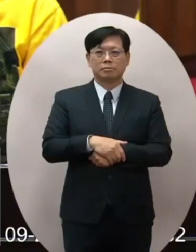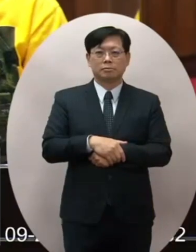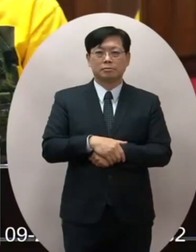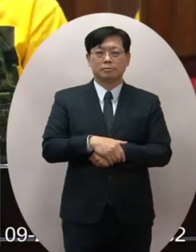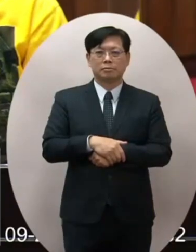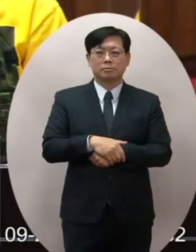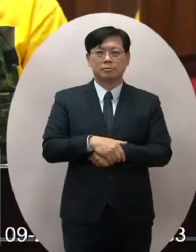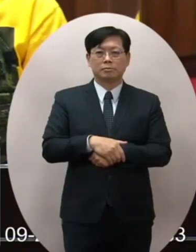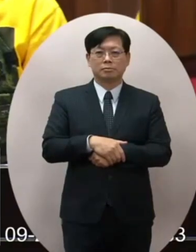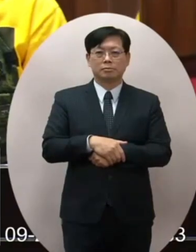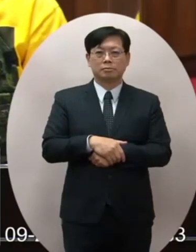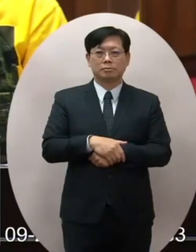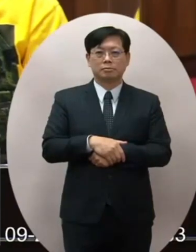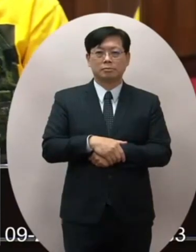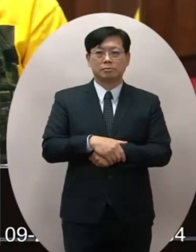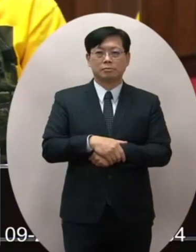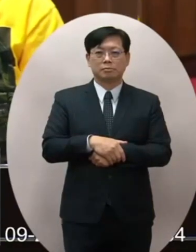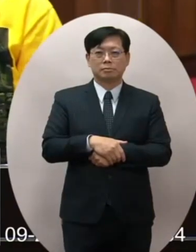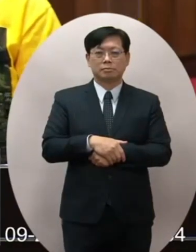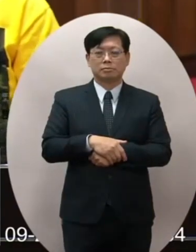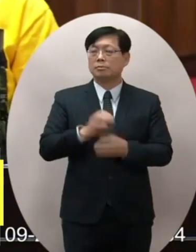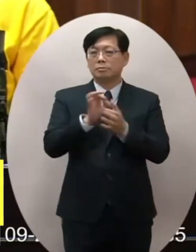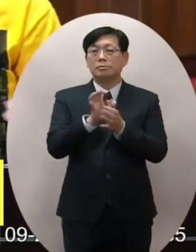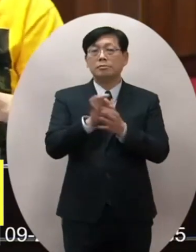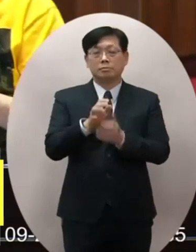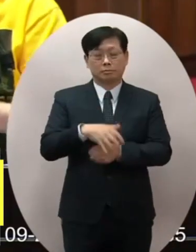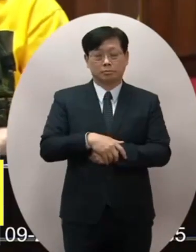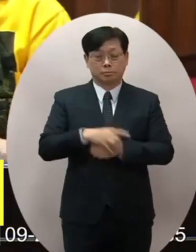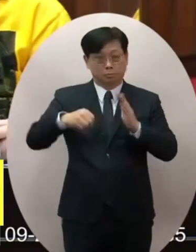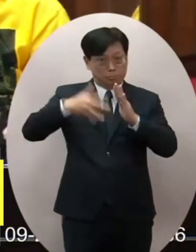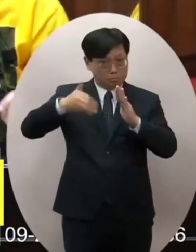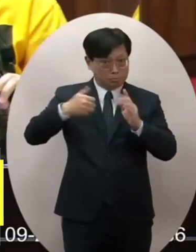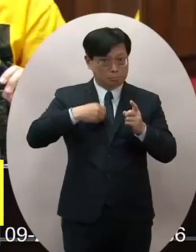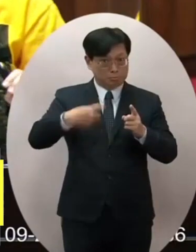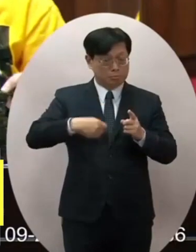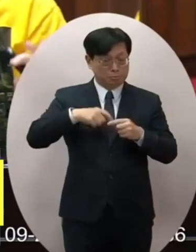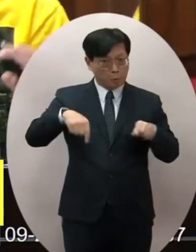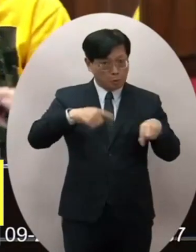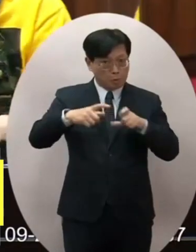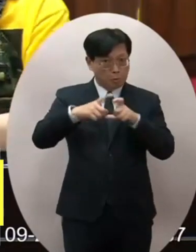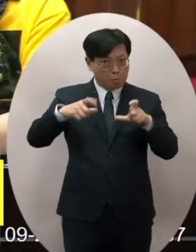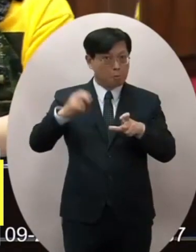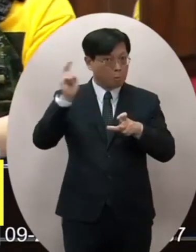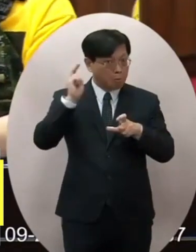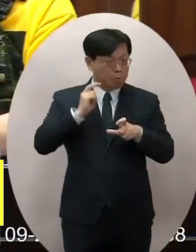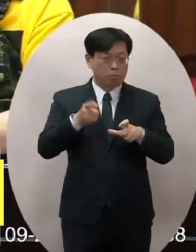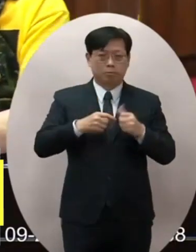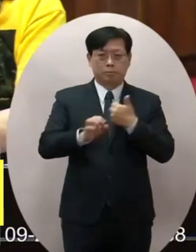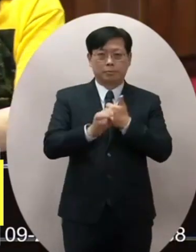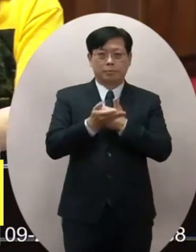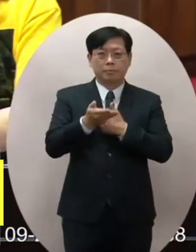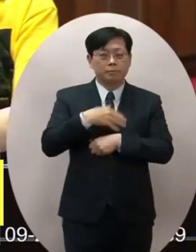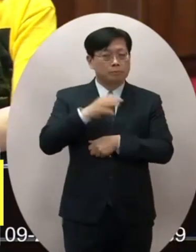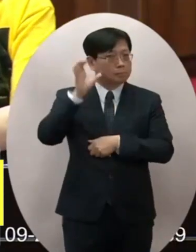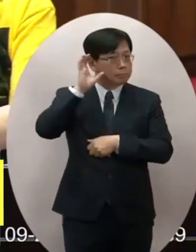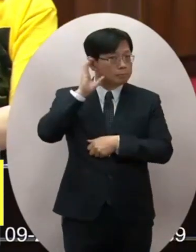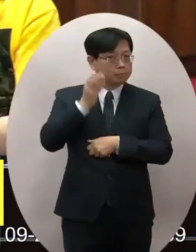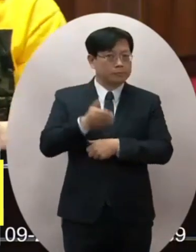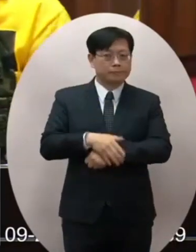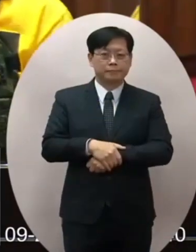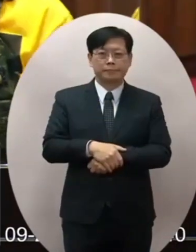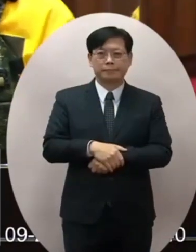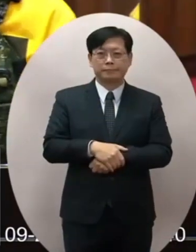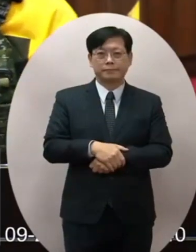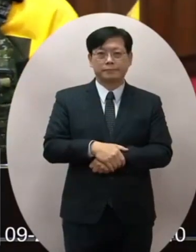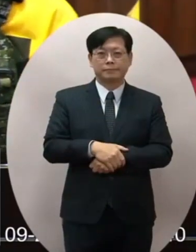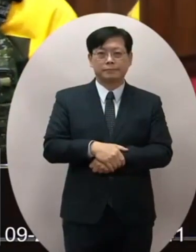容结果也不是这样啊。 好，没关系。那院长，我们来听一段录音，那请放录音，我们来听一下。 第一件